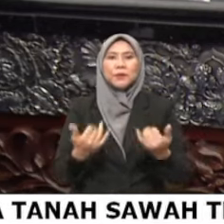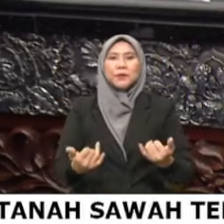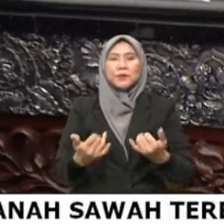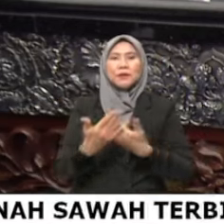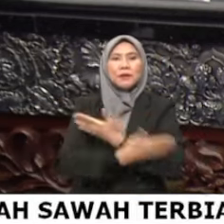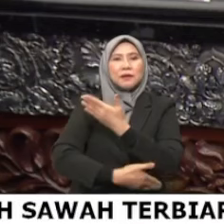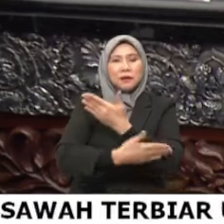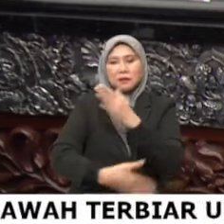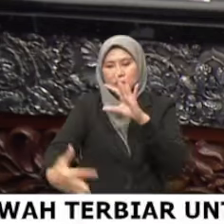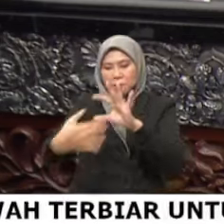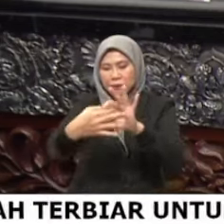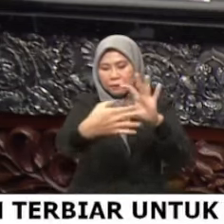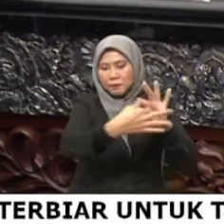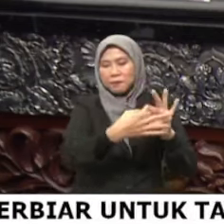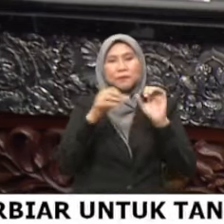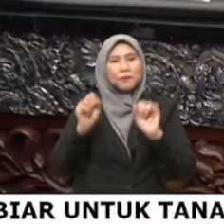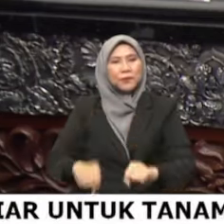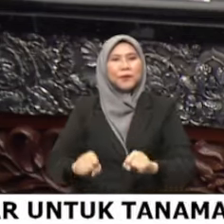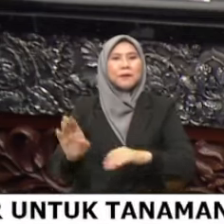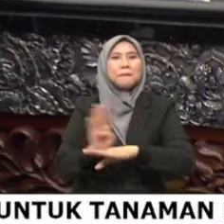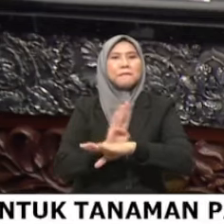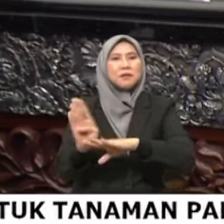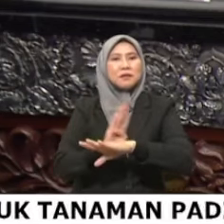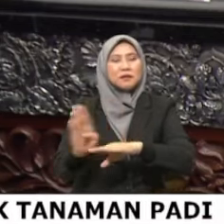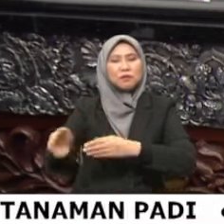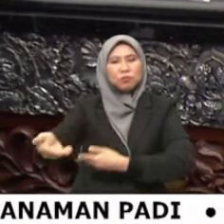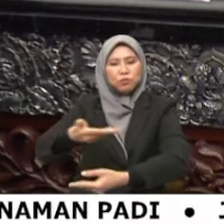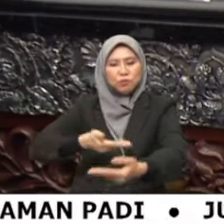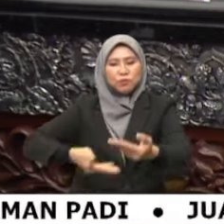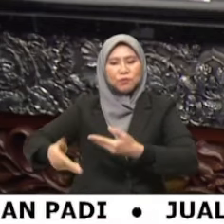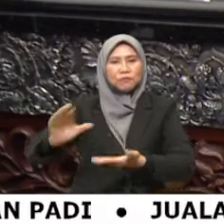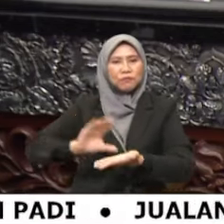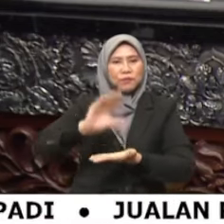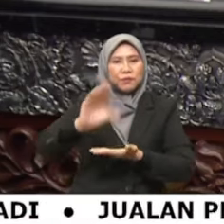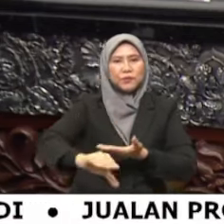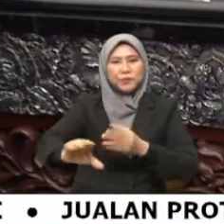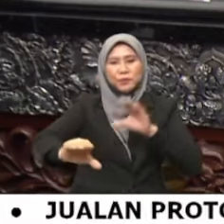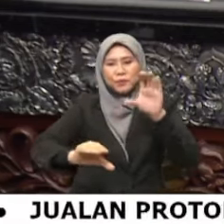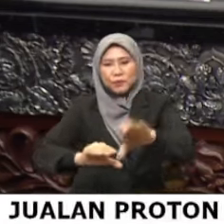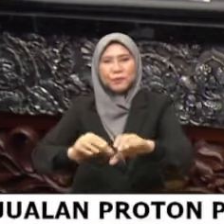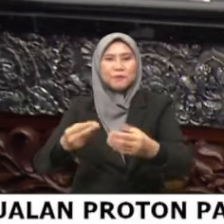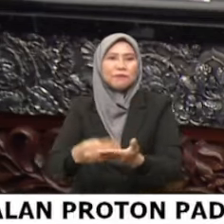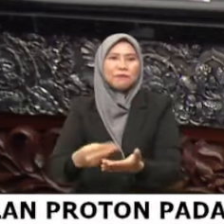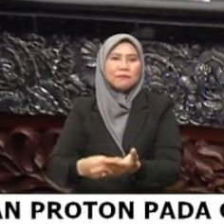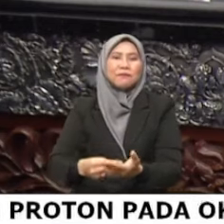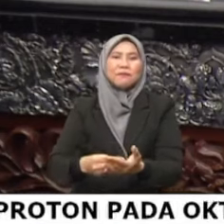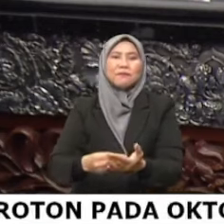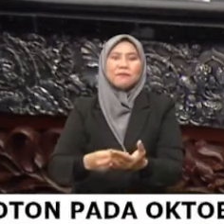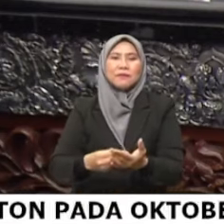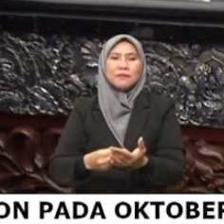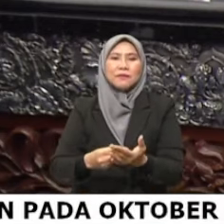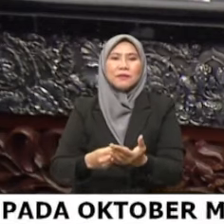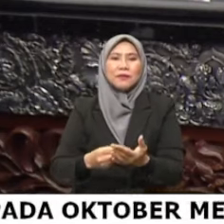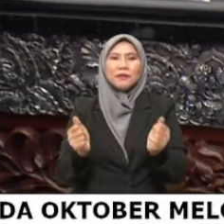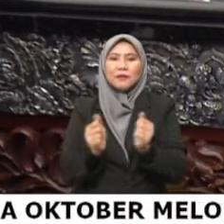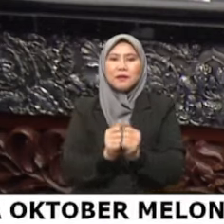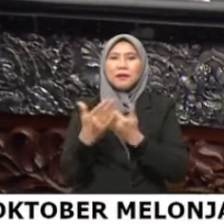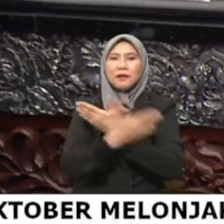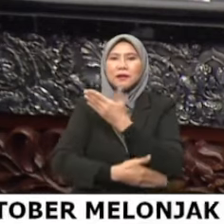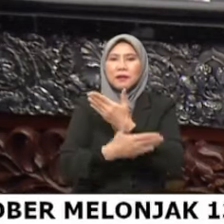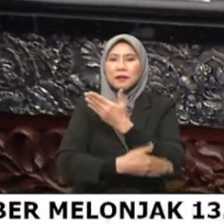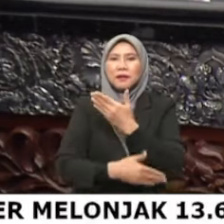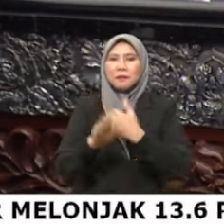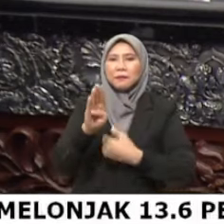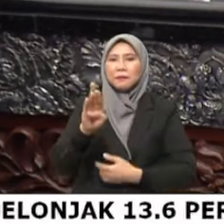seterusnya dapat meningkatkan perdagangan dan pelaburan langsung atau dengan izin foreign direct investment dengan negara-negara